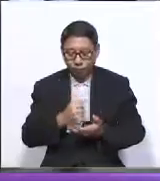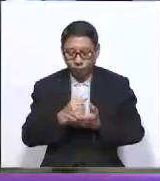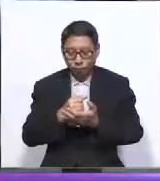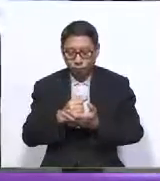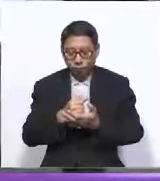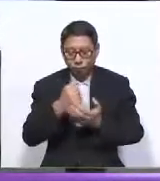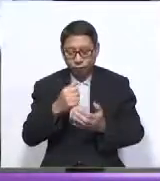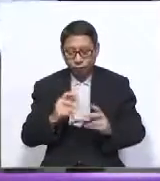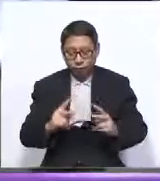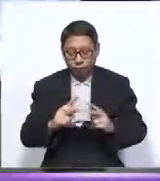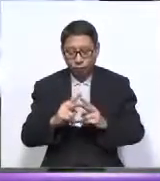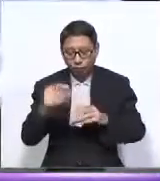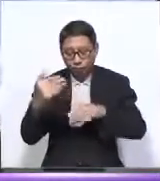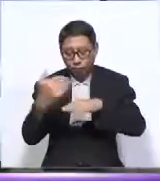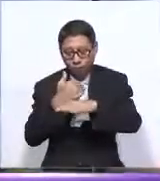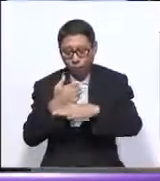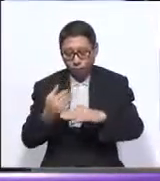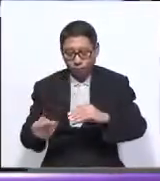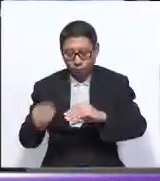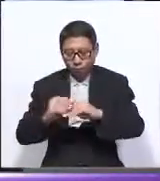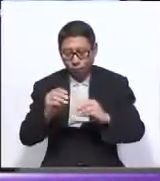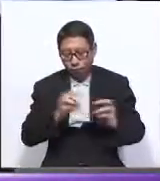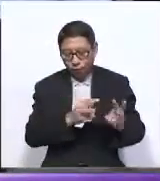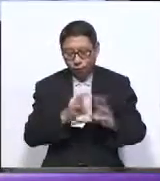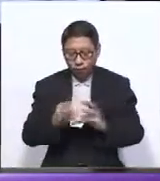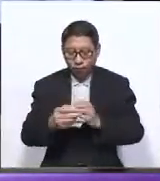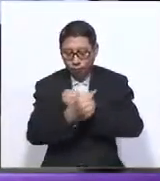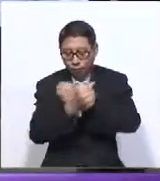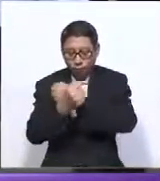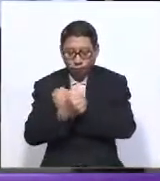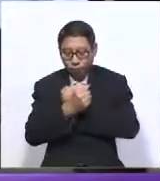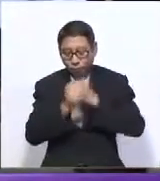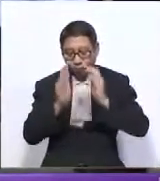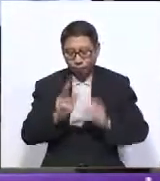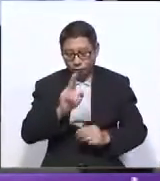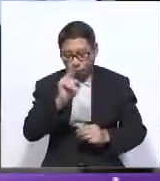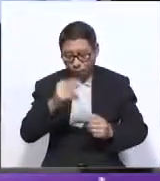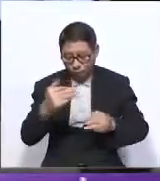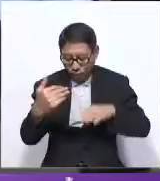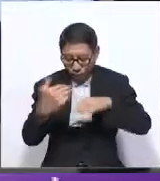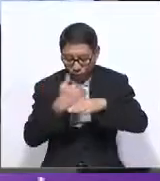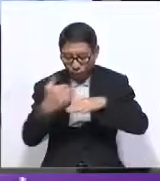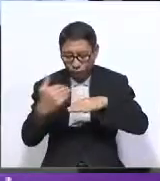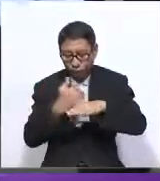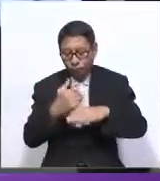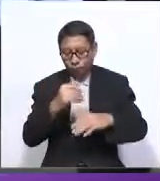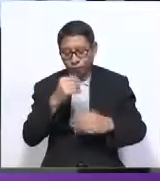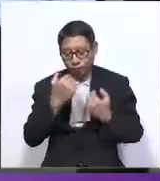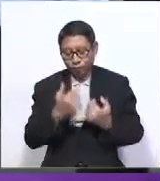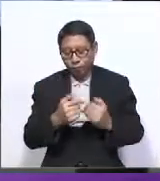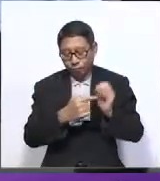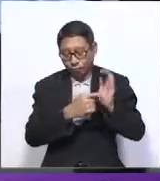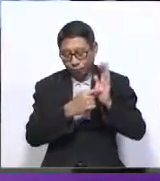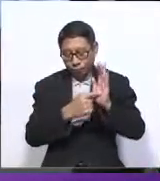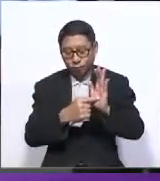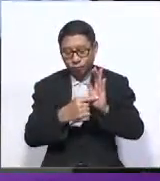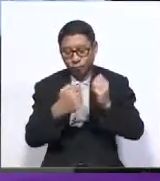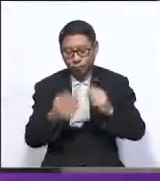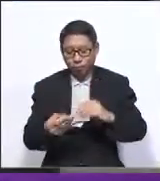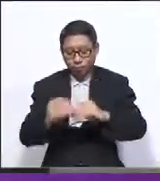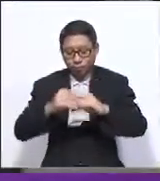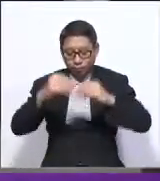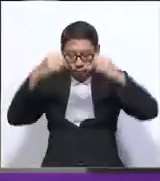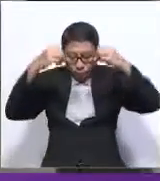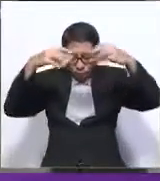ให้ทางกรมการขนส่งทางบกเพิ่มมาตรการให้ความปลอดภัยกับผู้ใช้รถใช้ถนนในบริเวณดังกล่าวอย่างเช่นนะคะการ